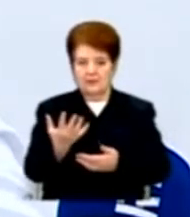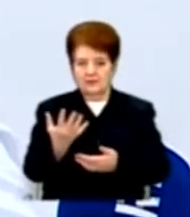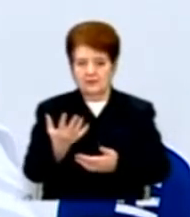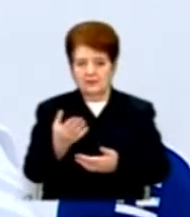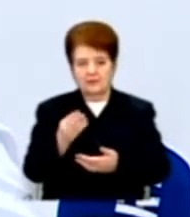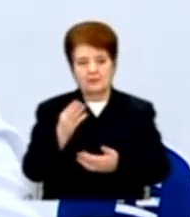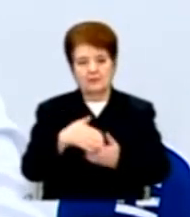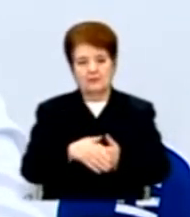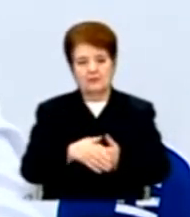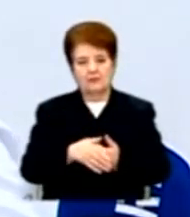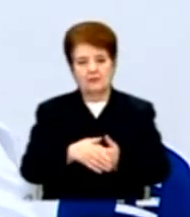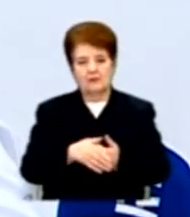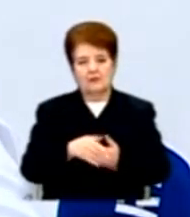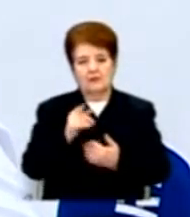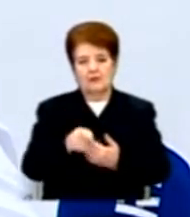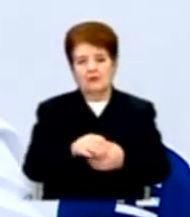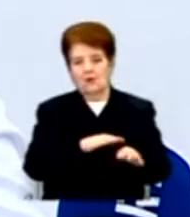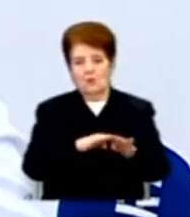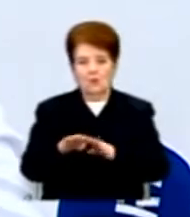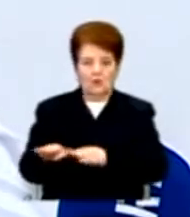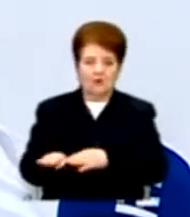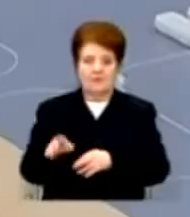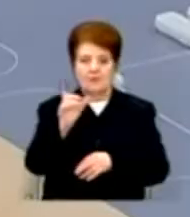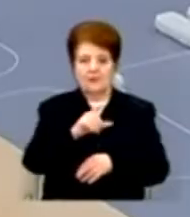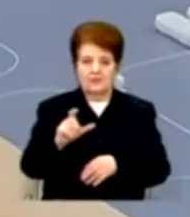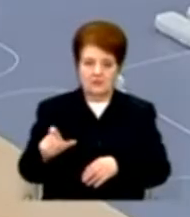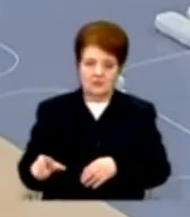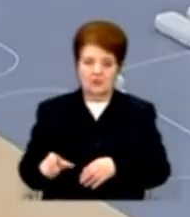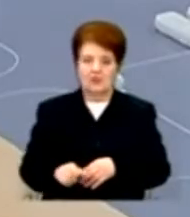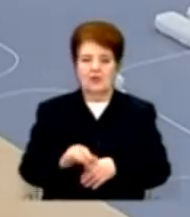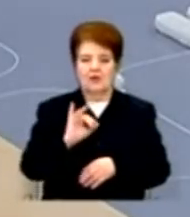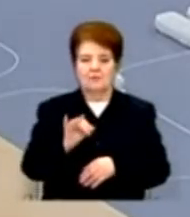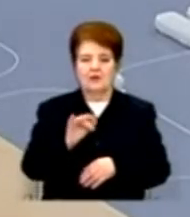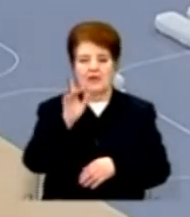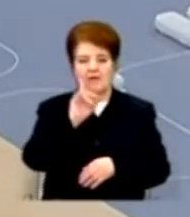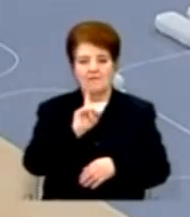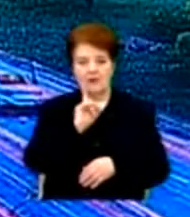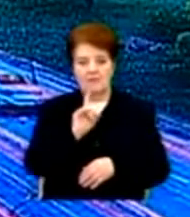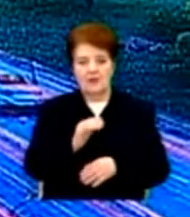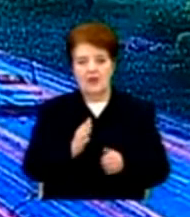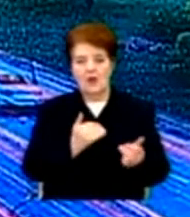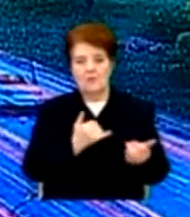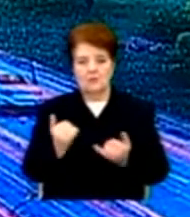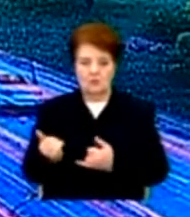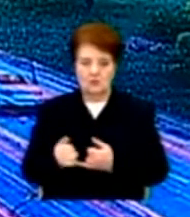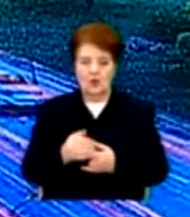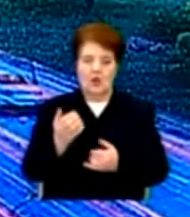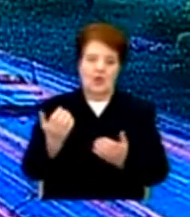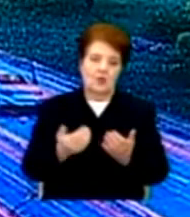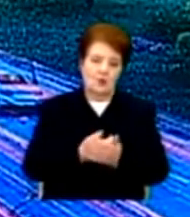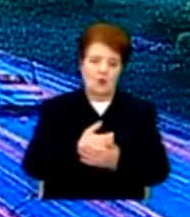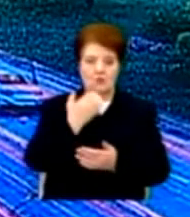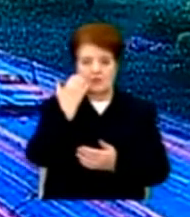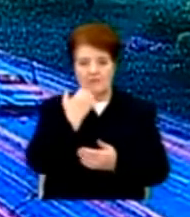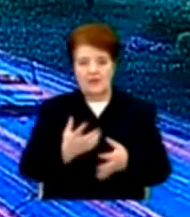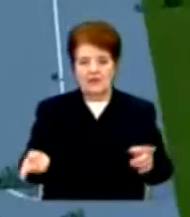трапов для увеличения уровня комфорта пассажиров и уменьшения времени обслуживания воздушных судов. Noul și vechiul terminal vor